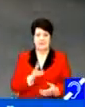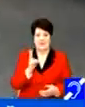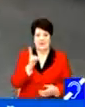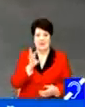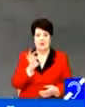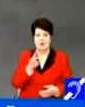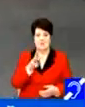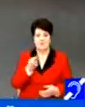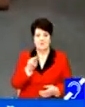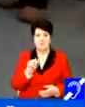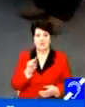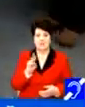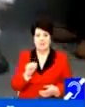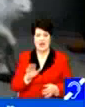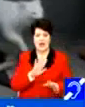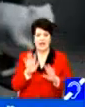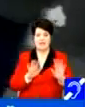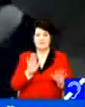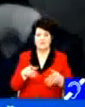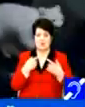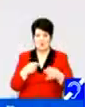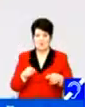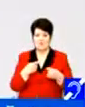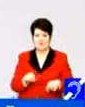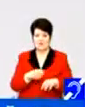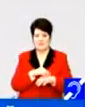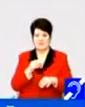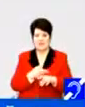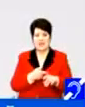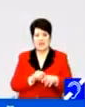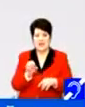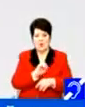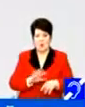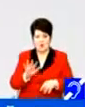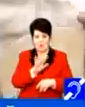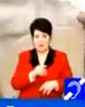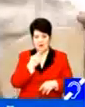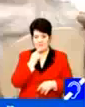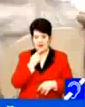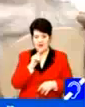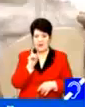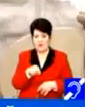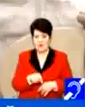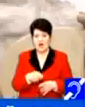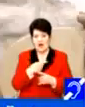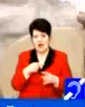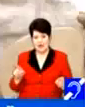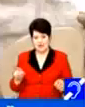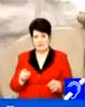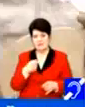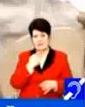Kamchatka se organizează frecvent expoziții cu vânzare cu tematică cinegetică. Europenii ajung mai greu acolo, însă alți străini iau cu